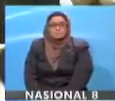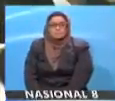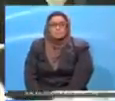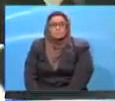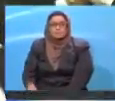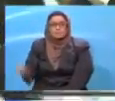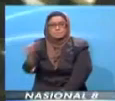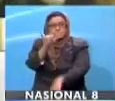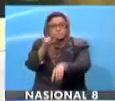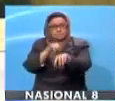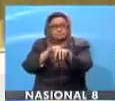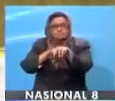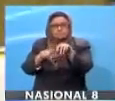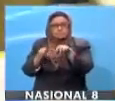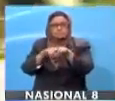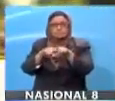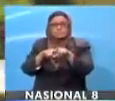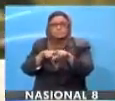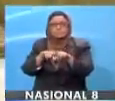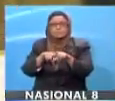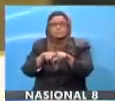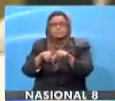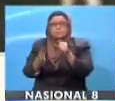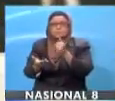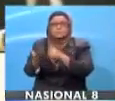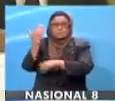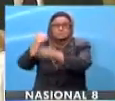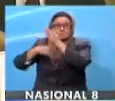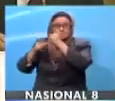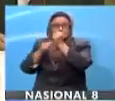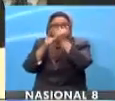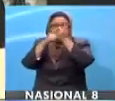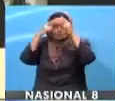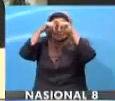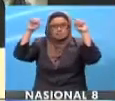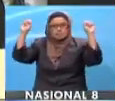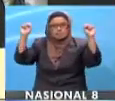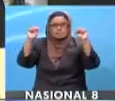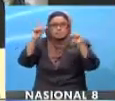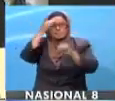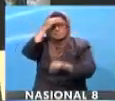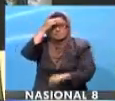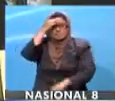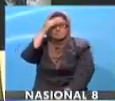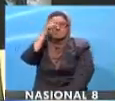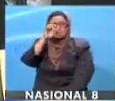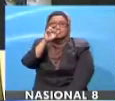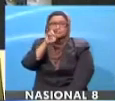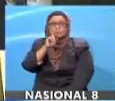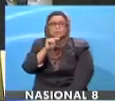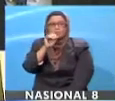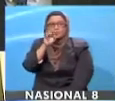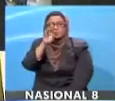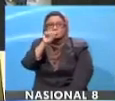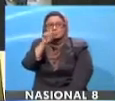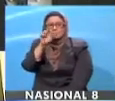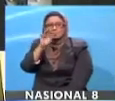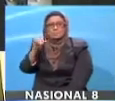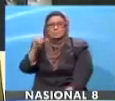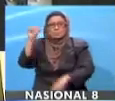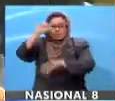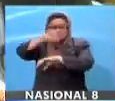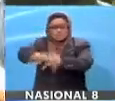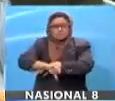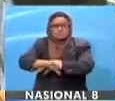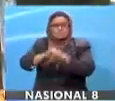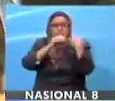Dalam pada itu, bekas timbalan Presiden Kanan KHM, Datuk Nur Azmi Ahmad yang tewas perebutan jawatan itu kepada George Koshi menucutkan